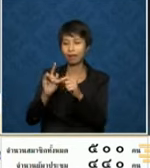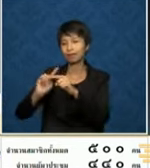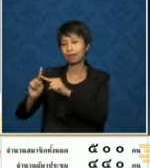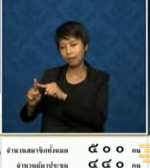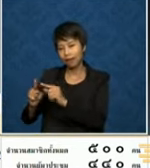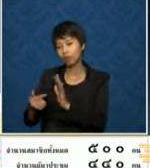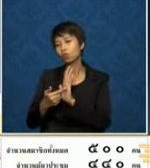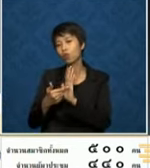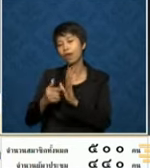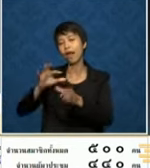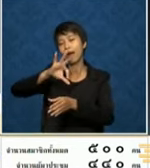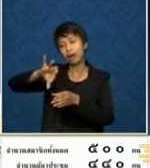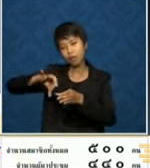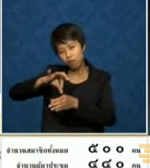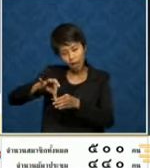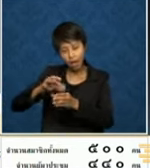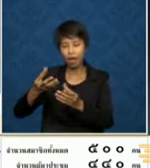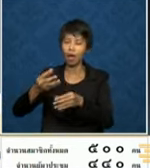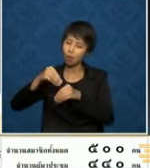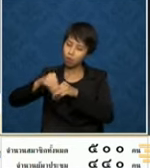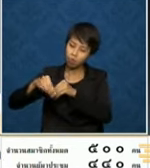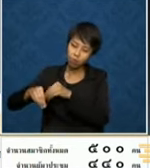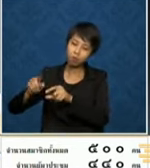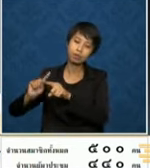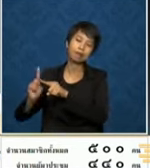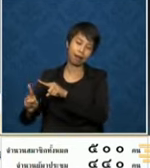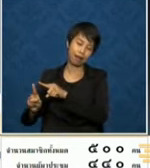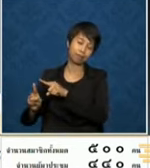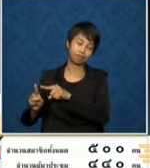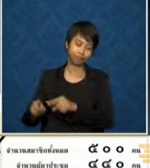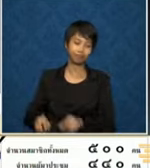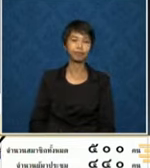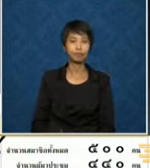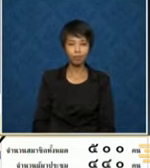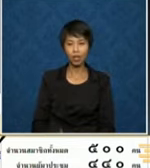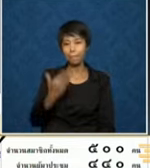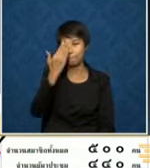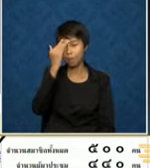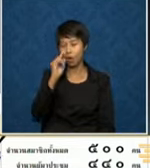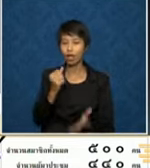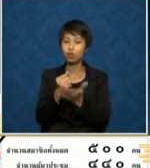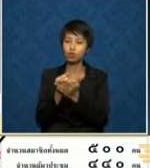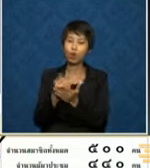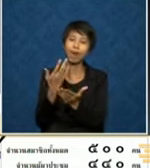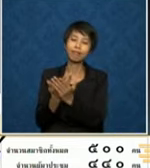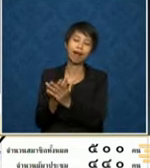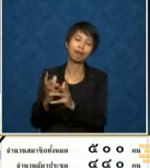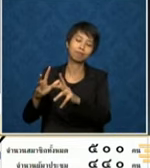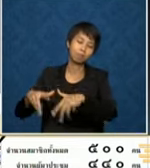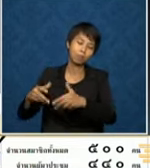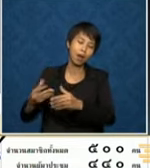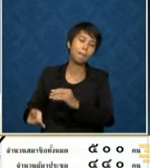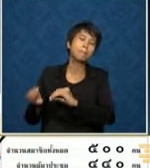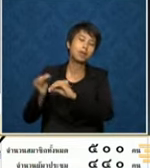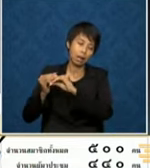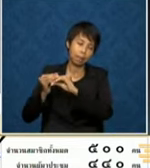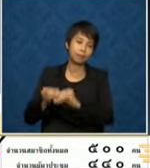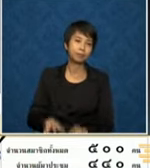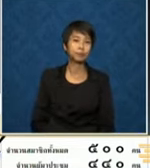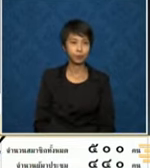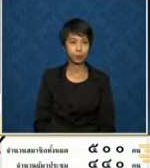ฟหรือประเภทอื่นที่นะครับไม่ต้องการแสงมากนะครับเพื่อสร้างรายได้เสริมให้กับพี่น้องชาวสวนยางนะ